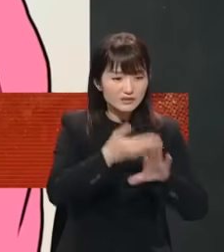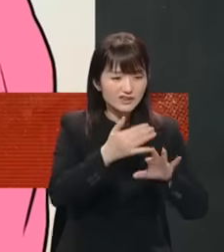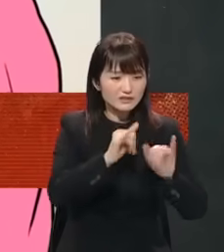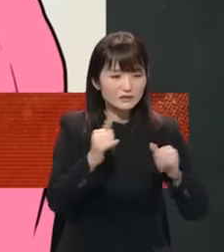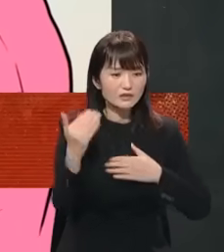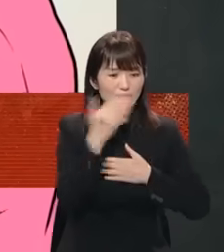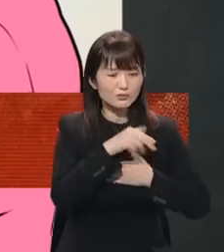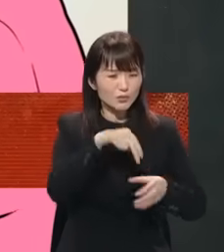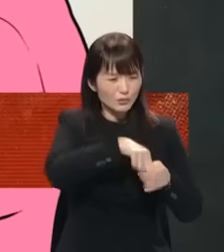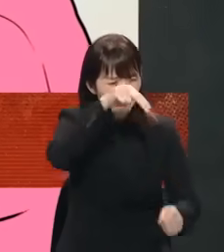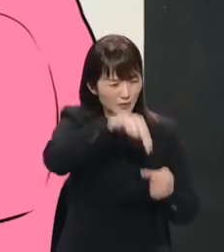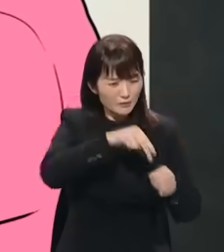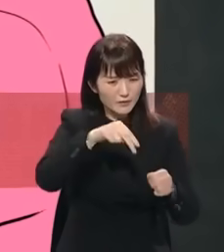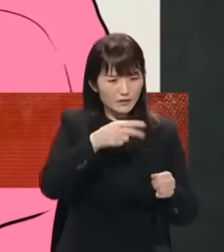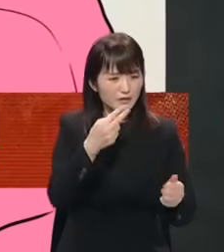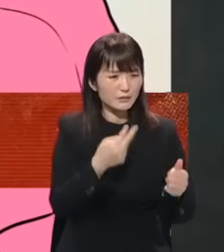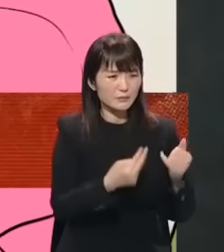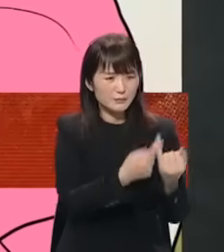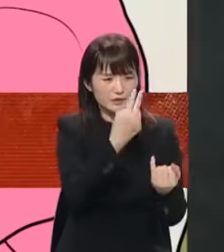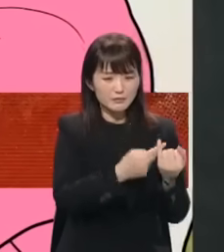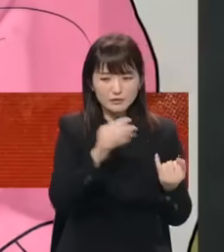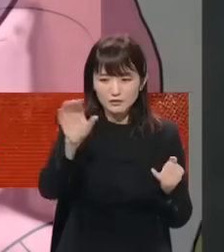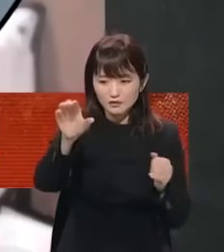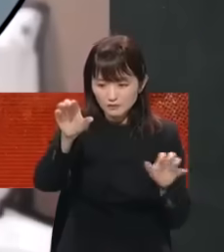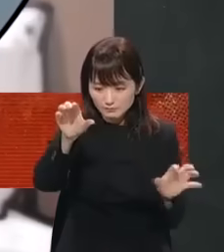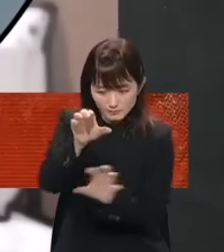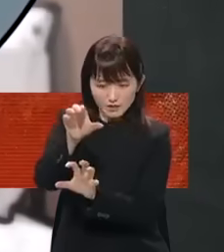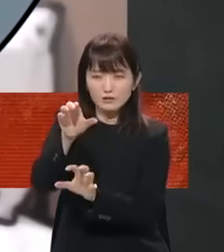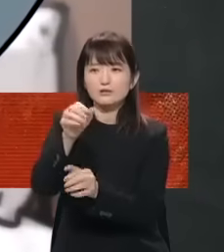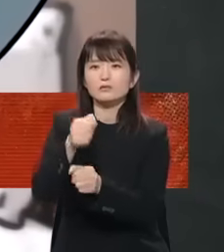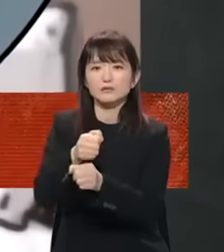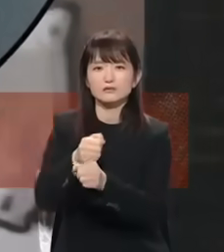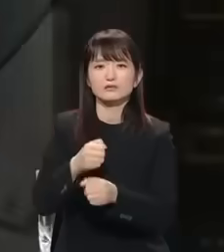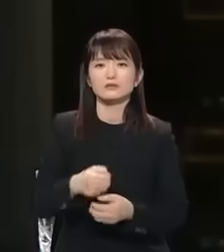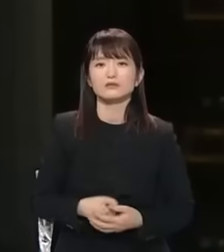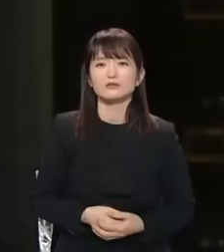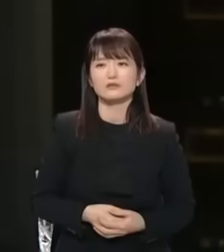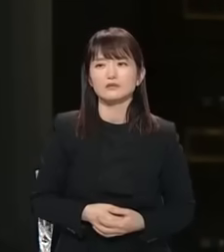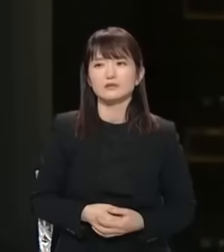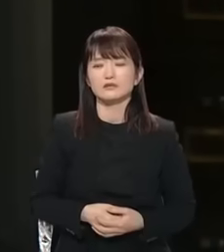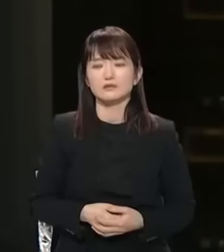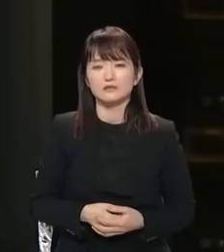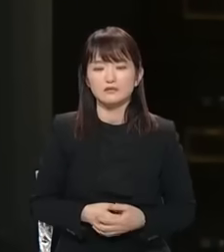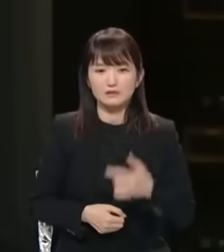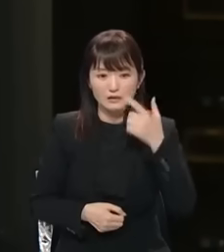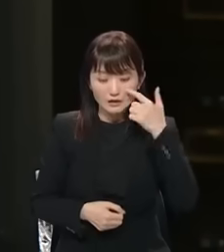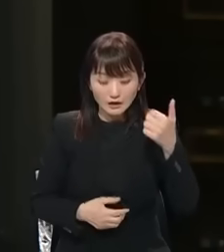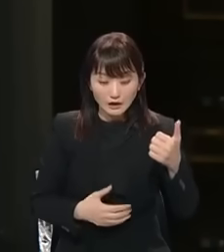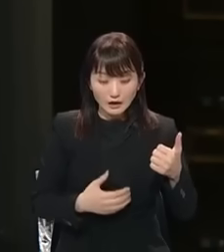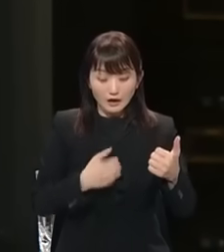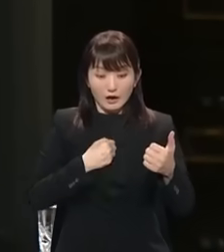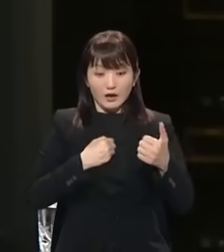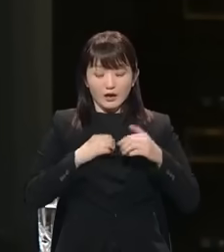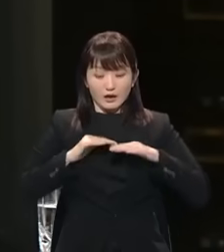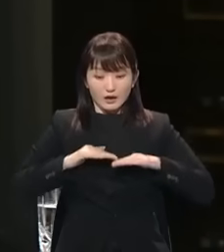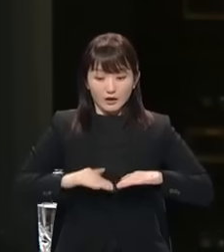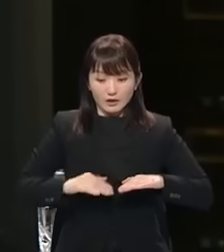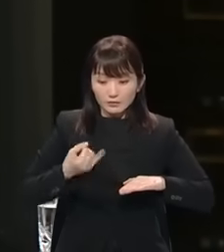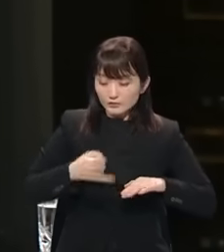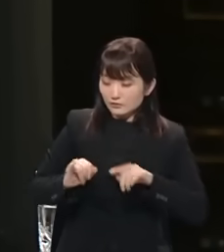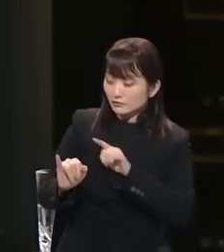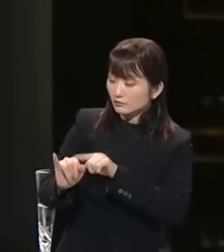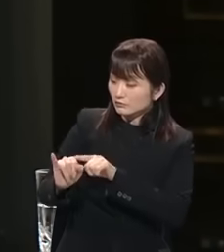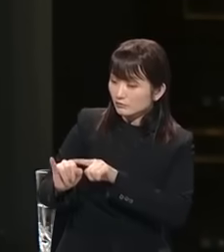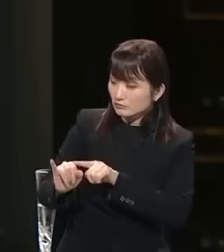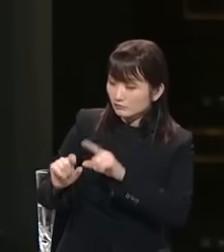사진이 여기에 다 합성이 돼 있었던 겁니다 자이야 아버지는 놀란 마음을 진정시키고 딸한테 야